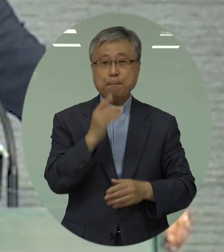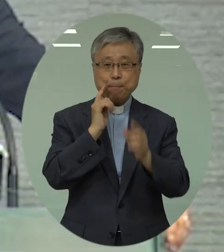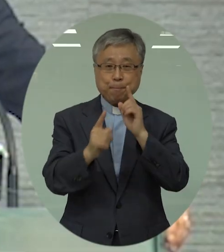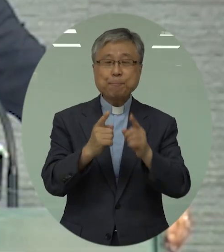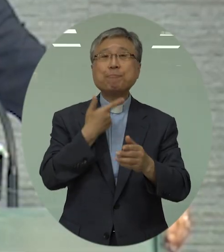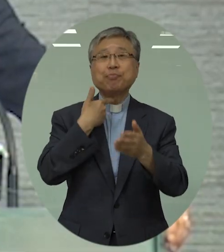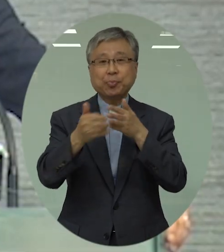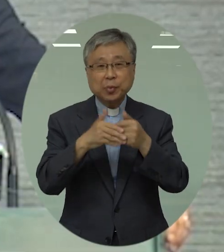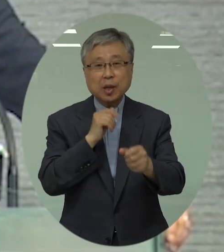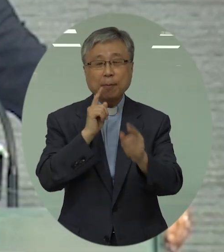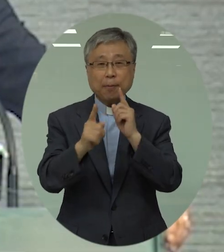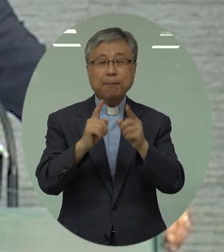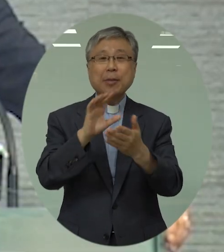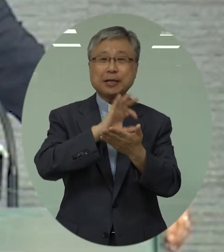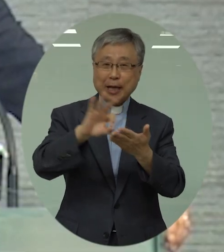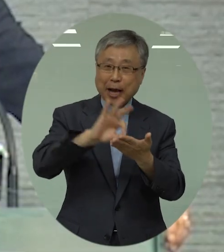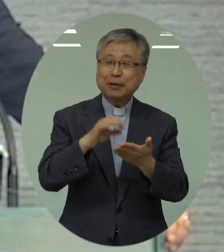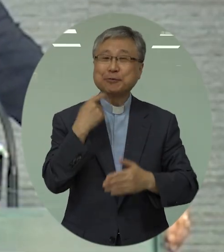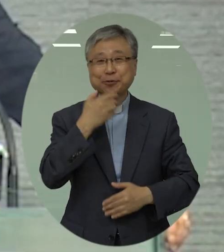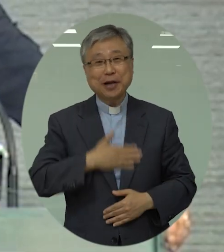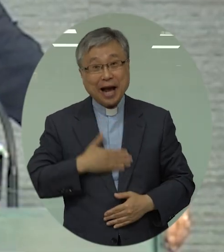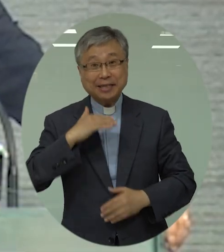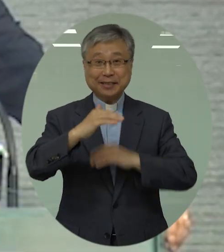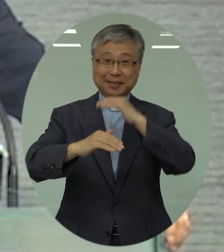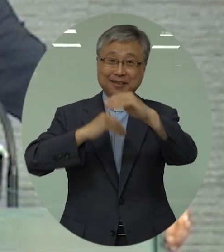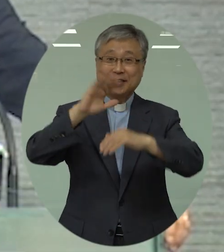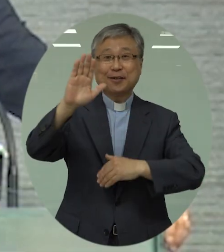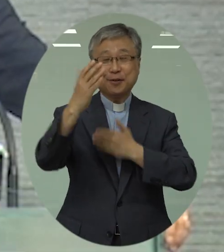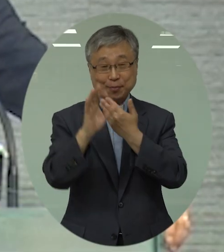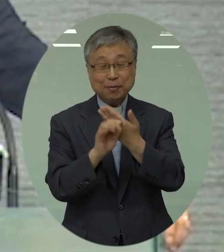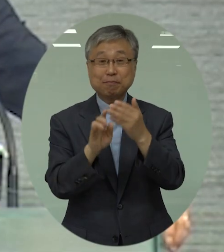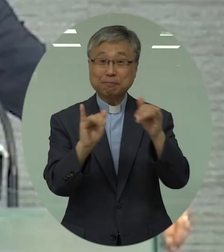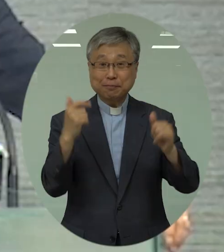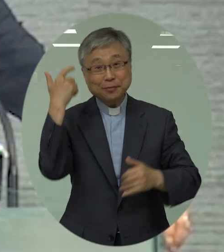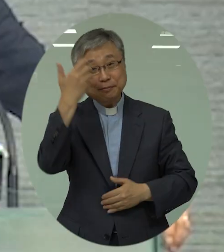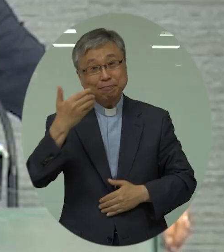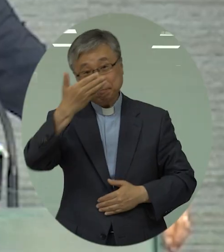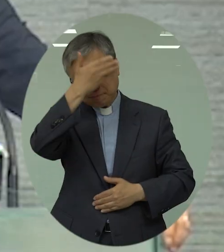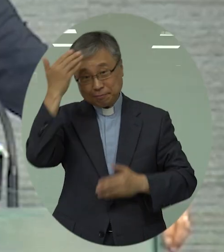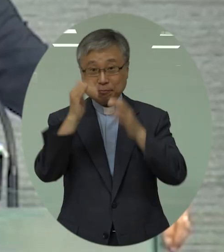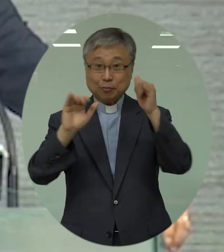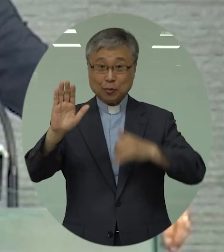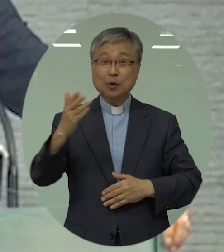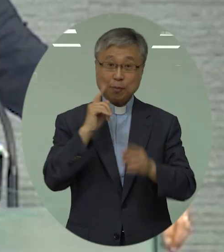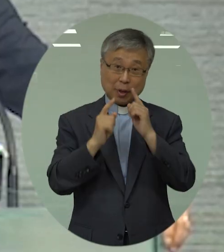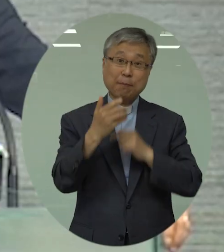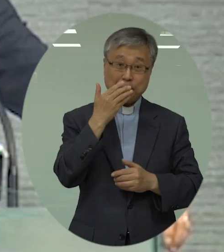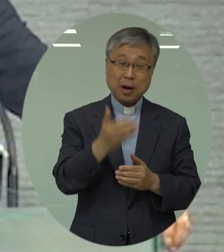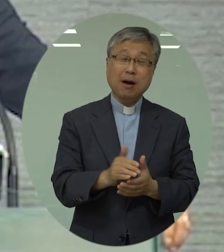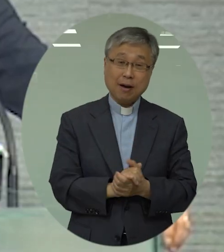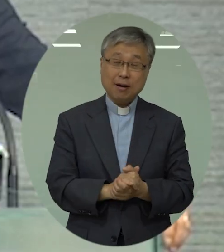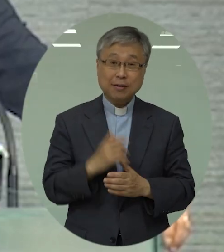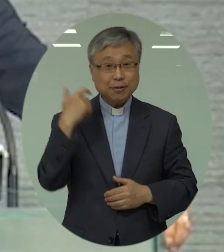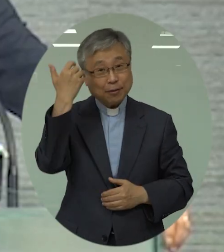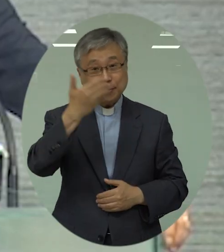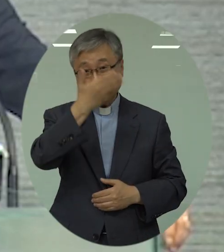말씀을 경험하고 말씀을 사용할 줄 아는 단계에 오면 이 사람은 영적 청년이 되었다고 말할 수가 있어요. 영적